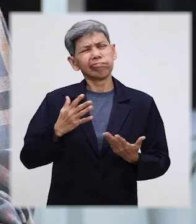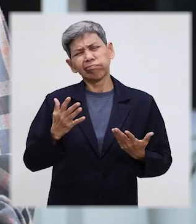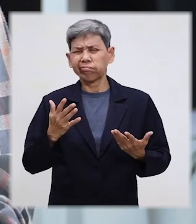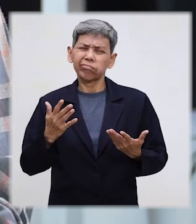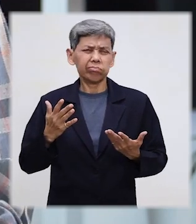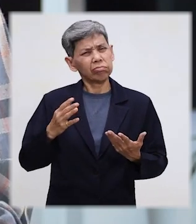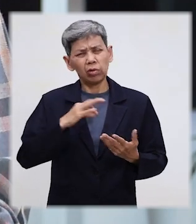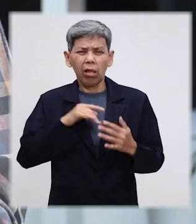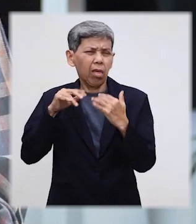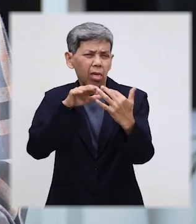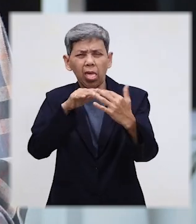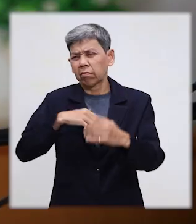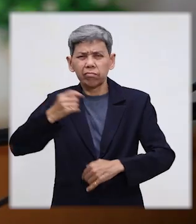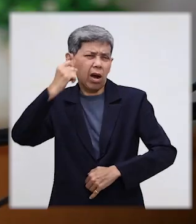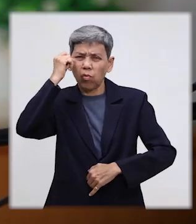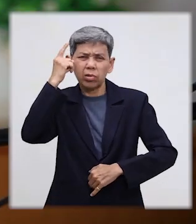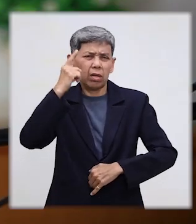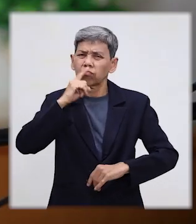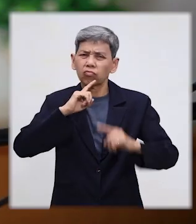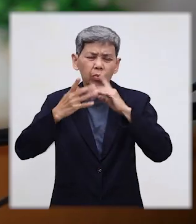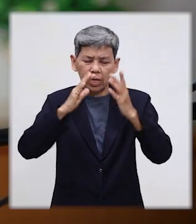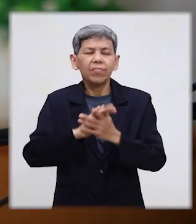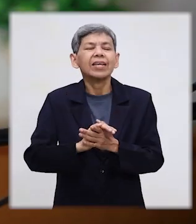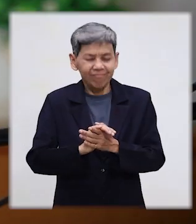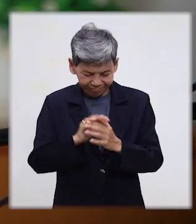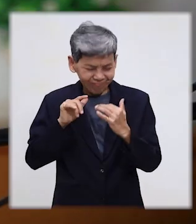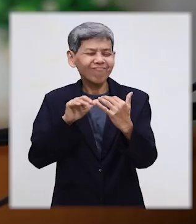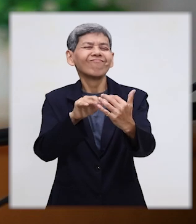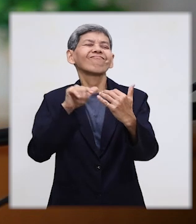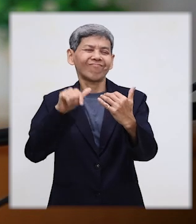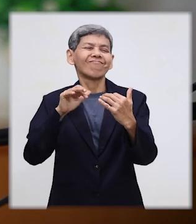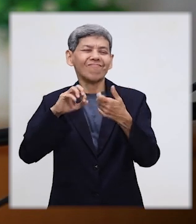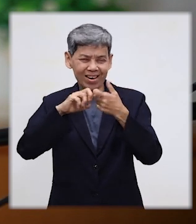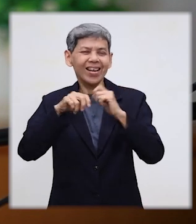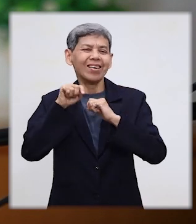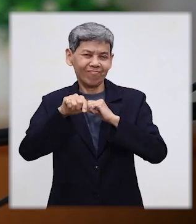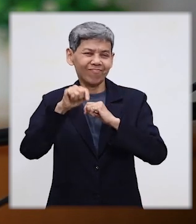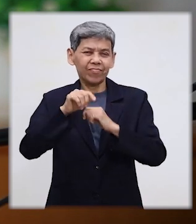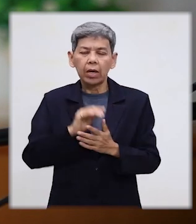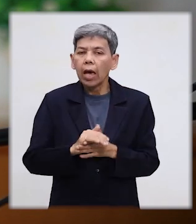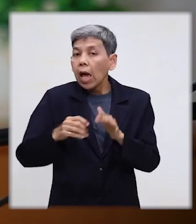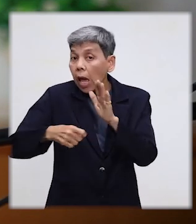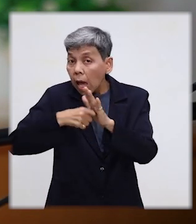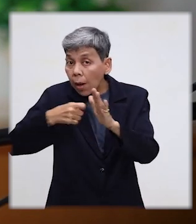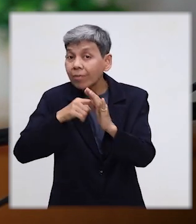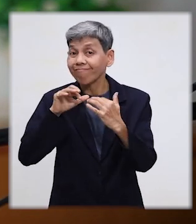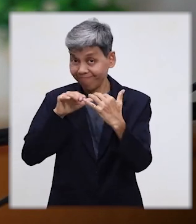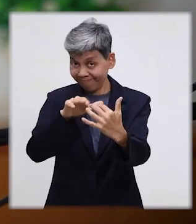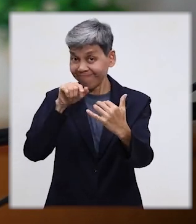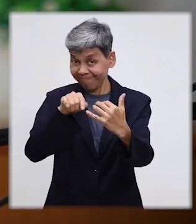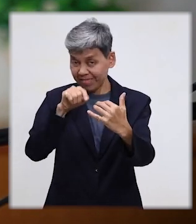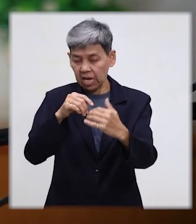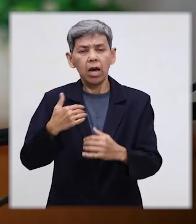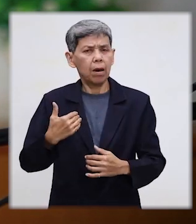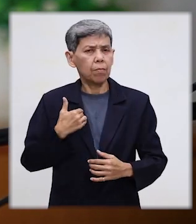บางทีไม่สื่อสารกันไม่รู้เรื่อง ใช่ผมว่ามันก็คือเรื่องการสื่อสารแล้วก็อันนี้เป็นสาเหตุหนึ่งที่